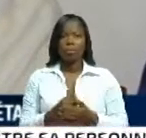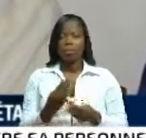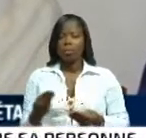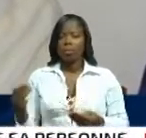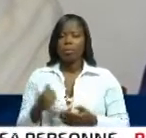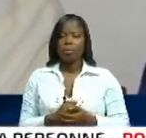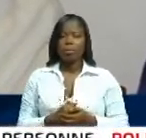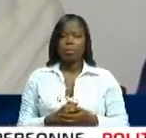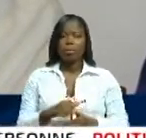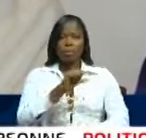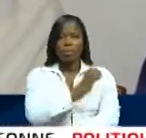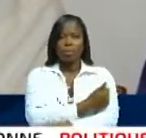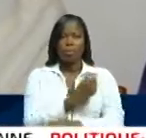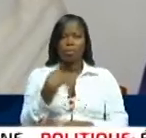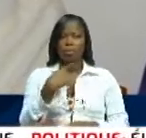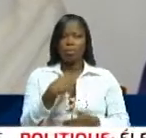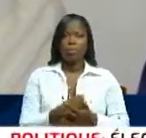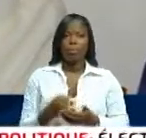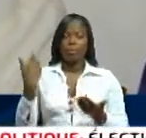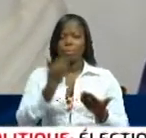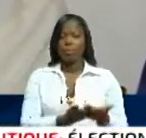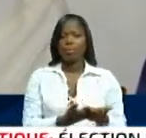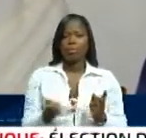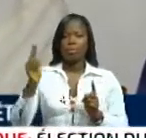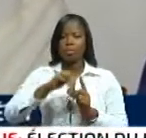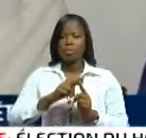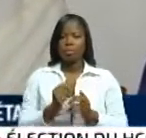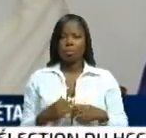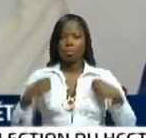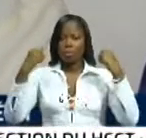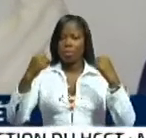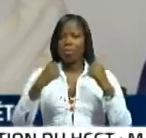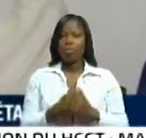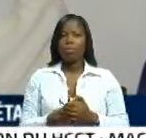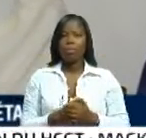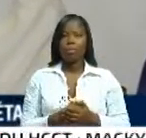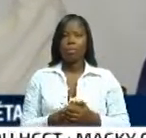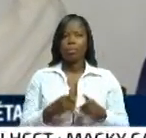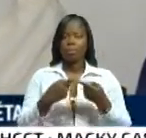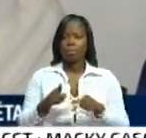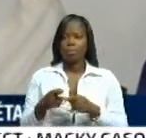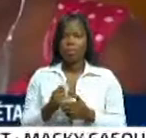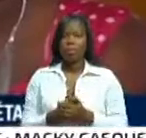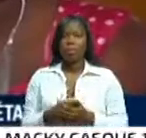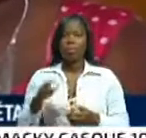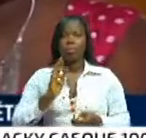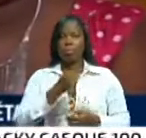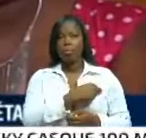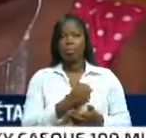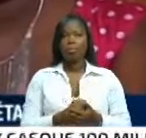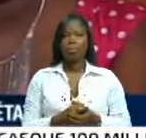d'autorité qui arrivait au pouvoir 1 comment les principes républicains les